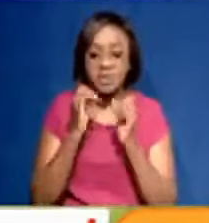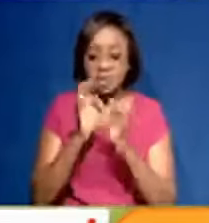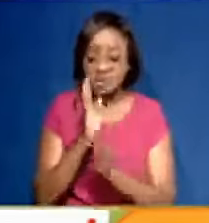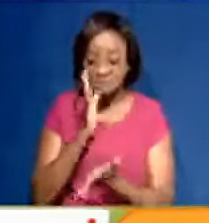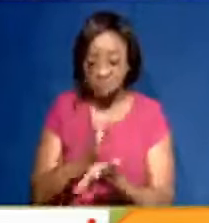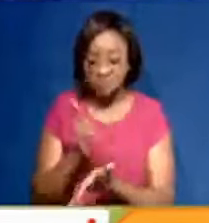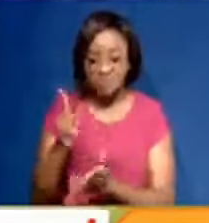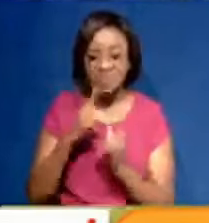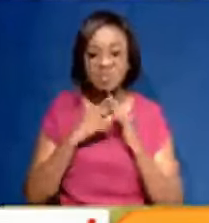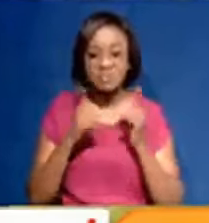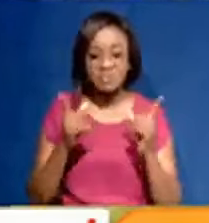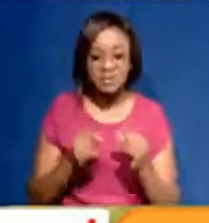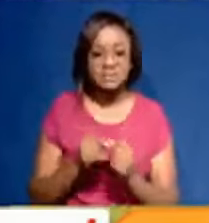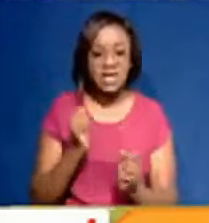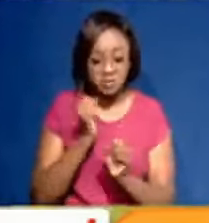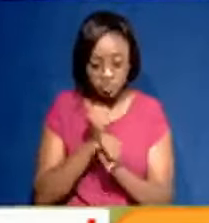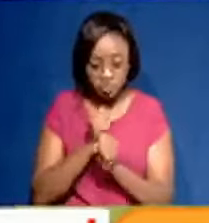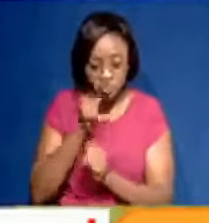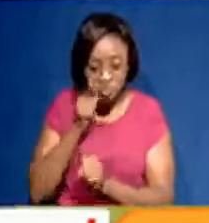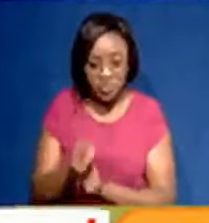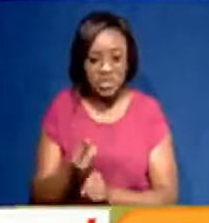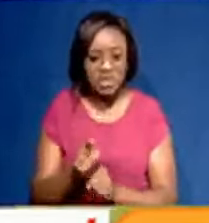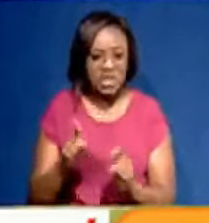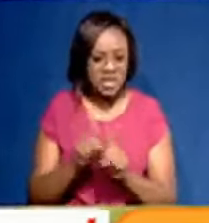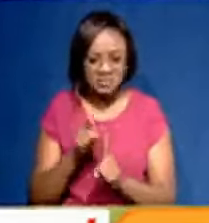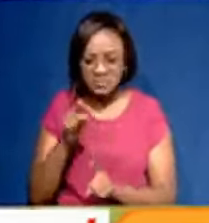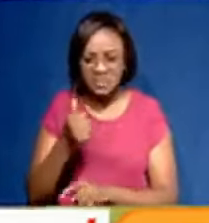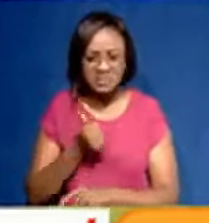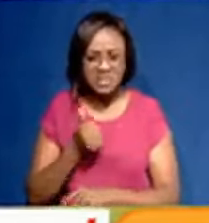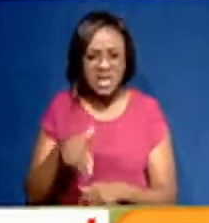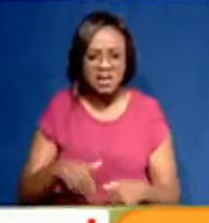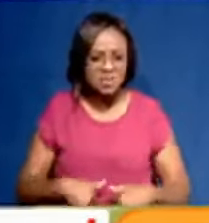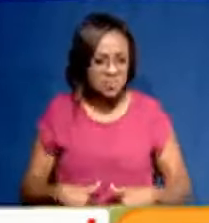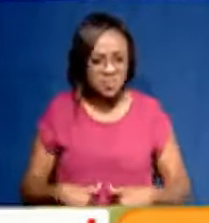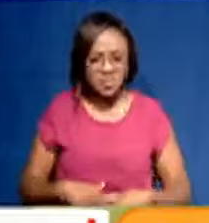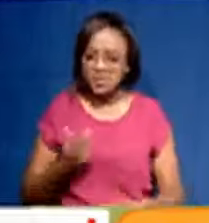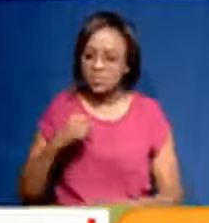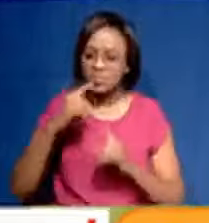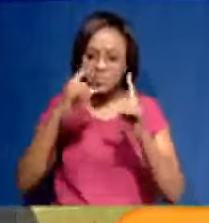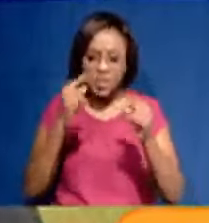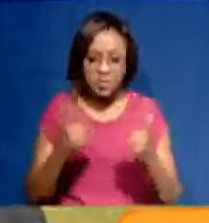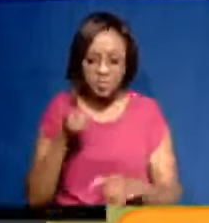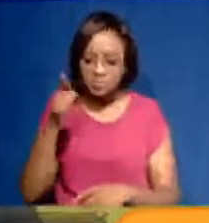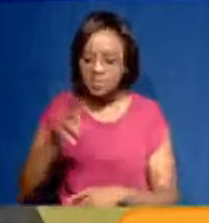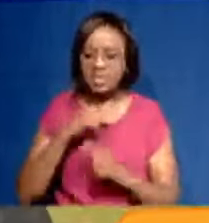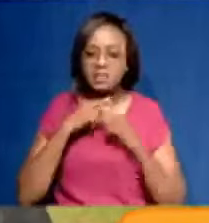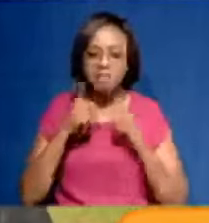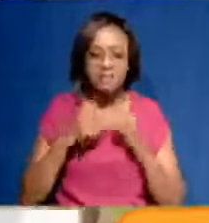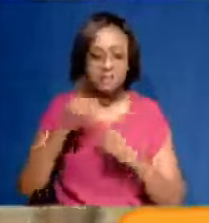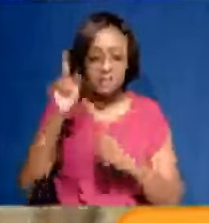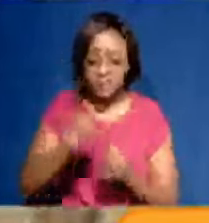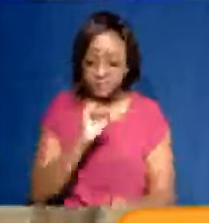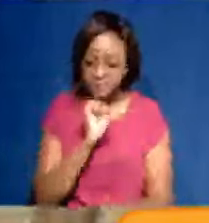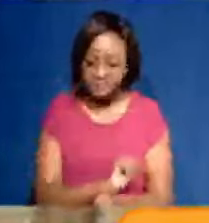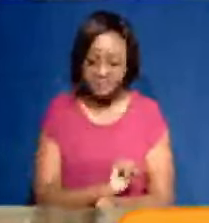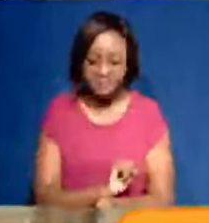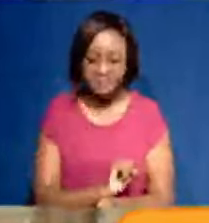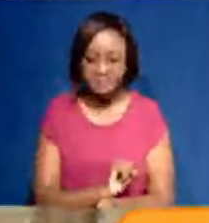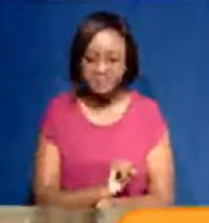pasta yenyewe alifanyia huyu mtoto, na mtoto ni mdogo kama sisi wa mama, tunasema huyu pasta ashikwe na awekwe ndani. Ya